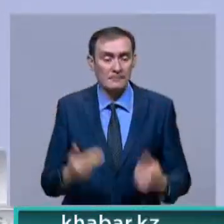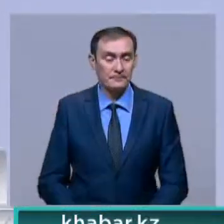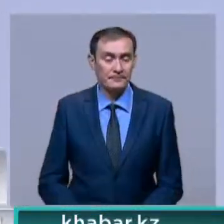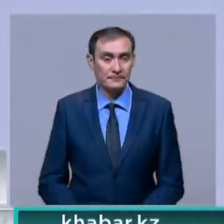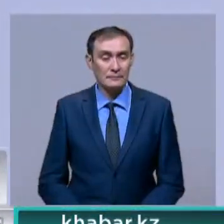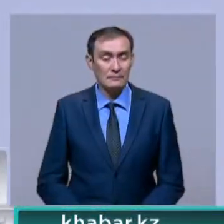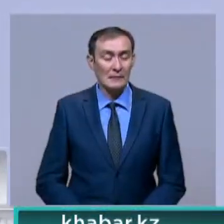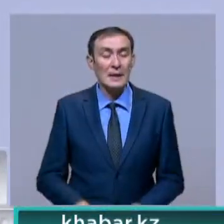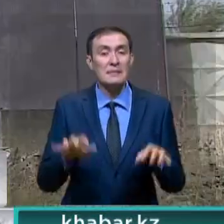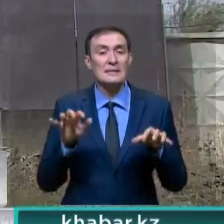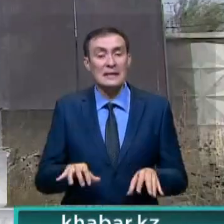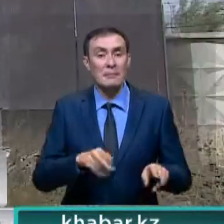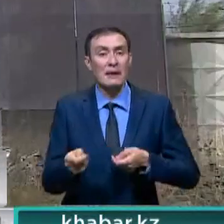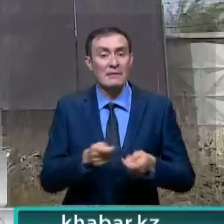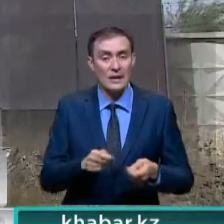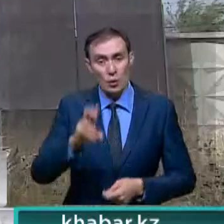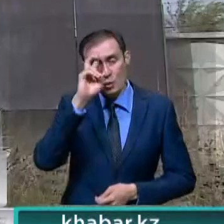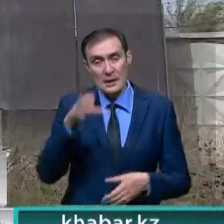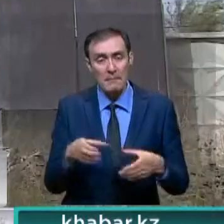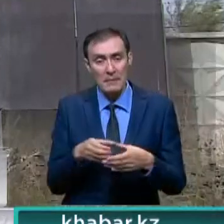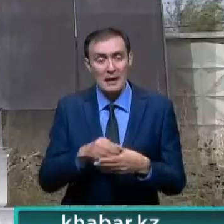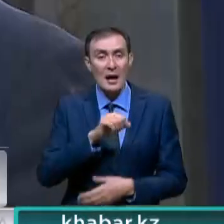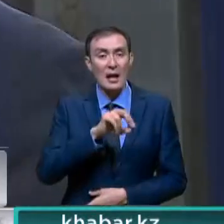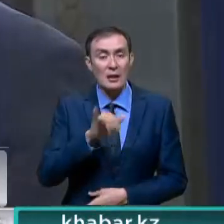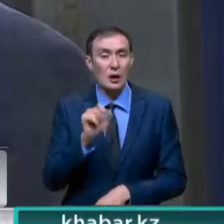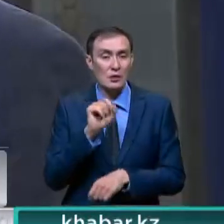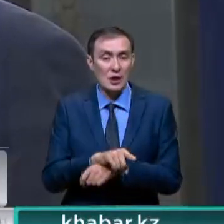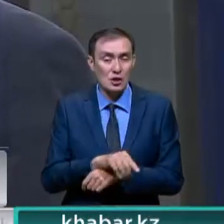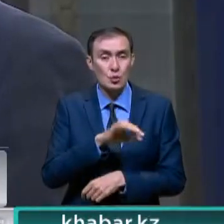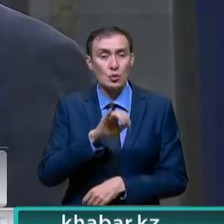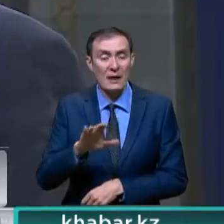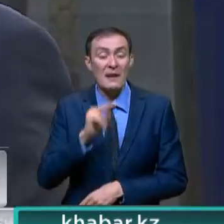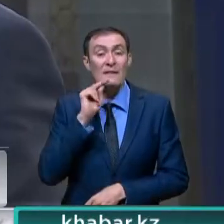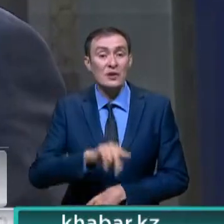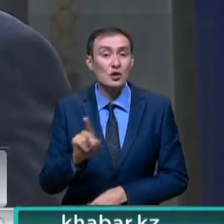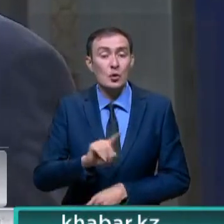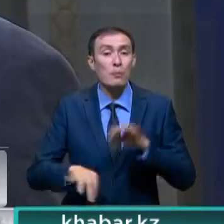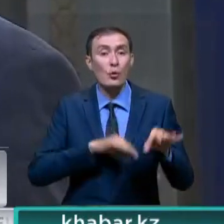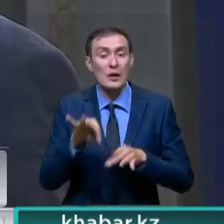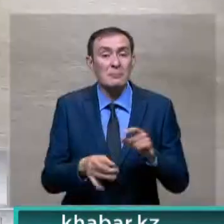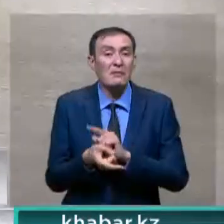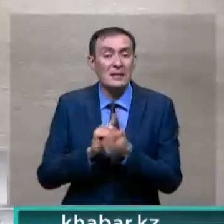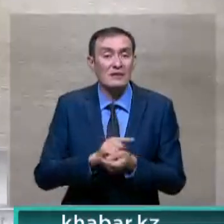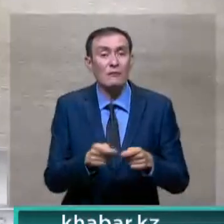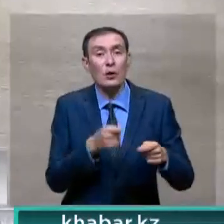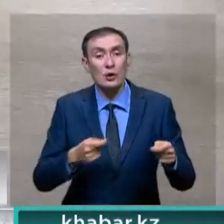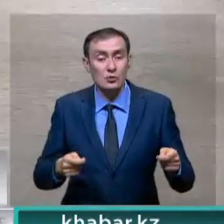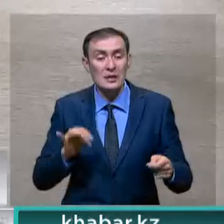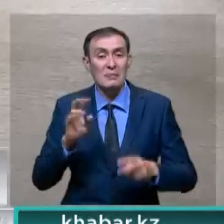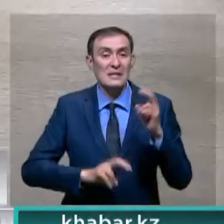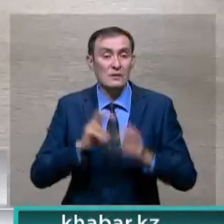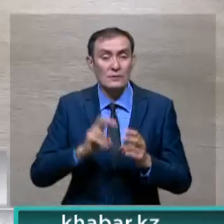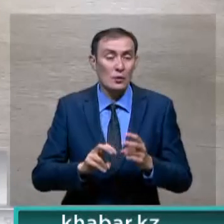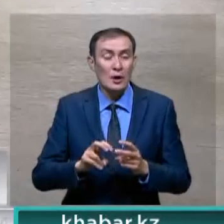Как отмечает председатель правления госкомпании «Алата», он же заказчик Аскар Тутубаев, вина в том, что проект превратился в долгострой и